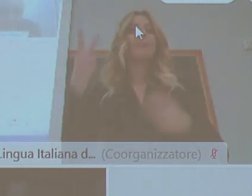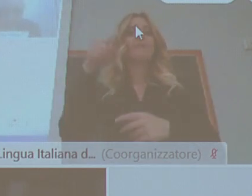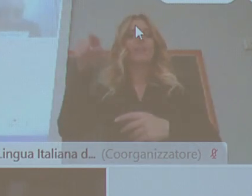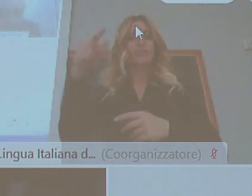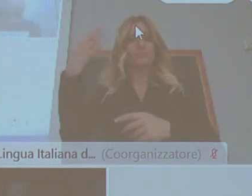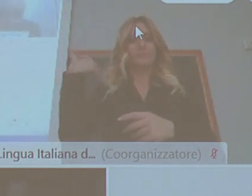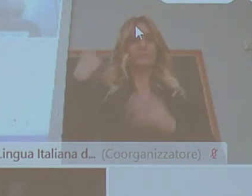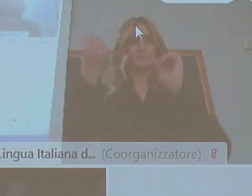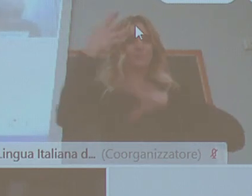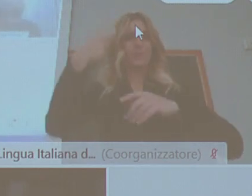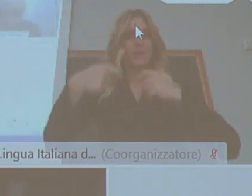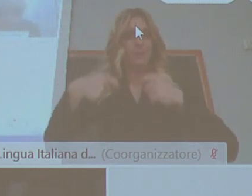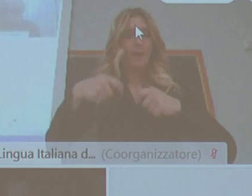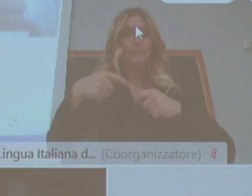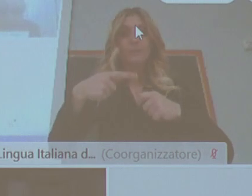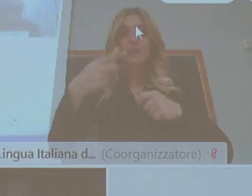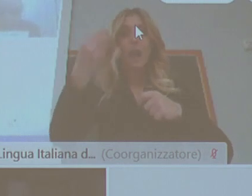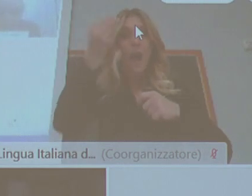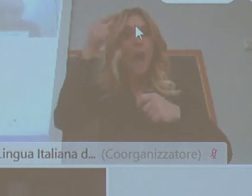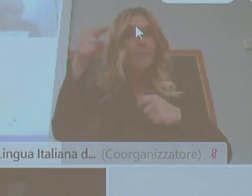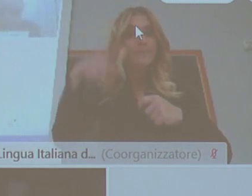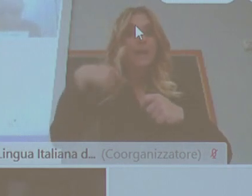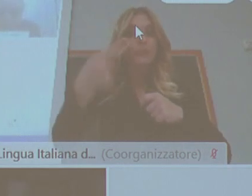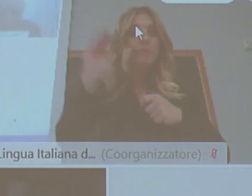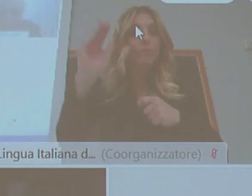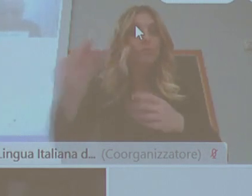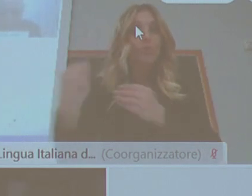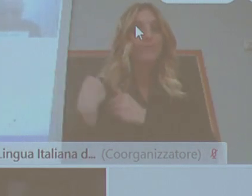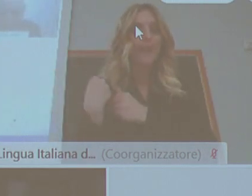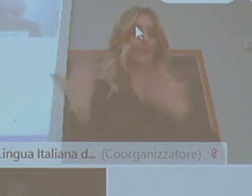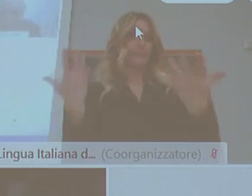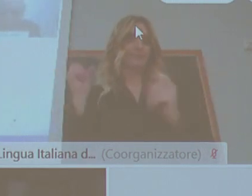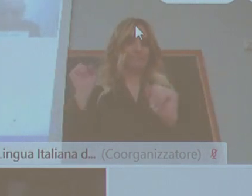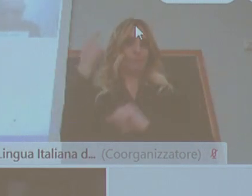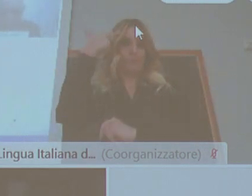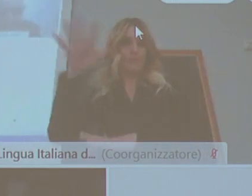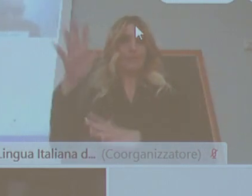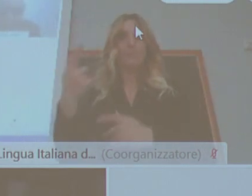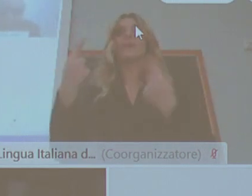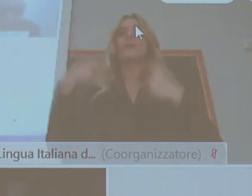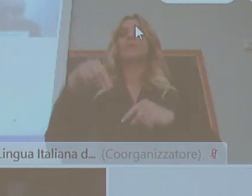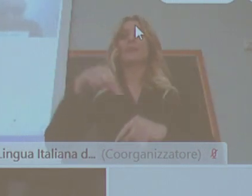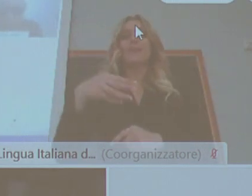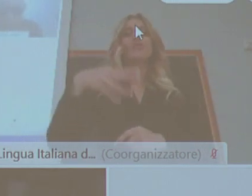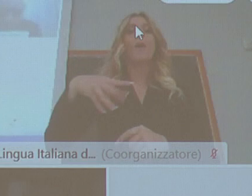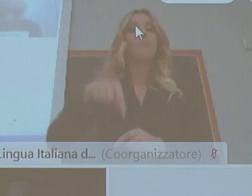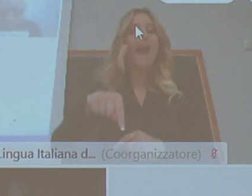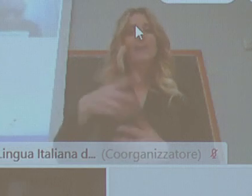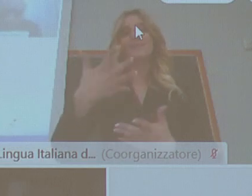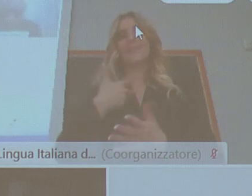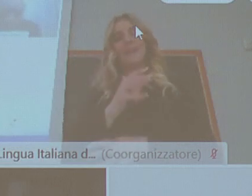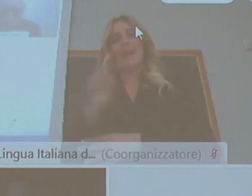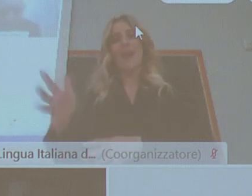danni collaterali. Ecco perché adesso la cultura, la conoscenza, i master sono tutti tesi a riparare i